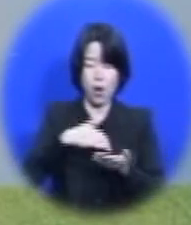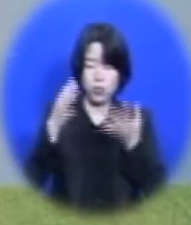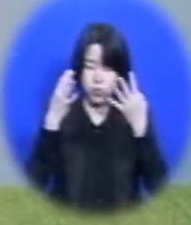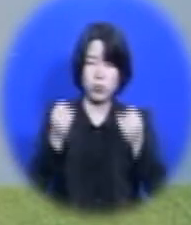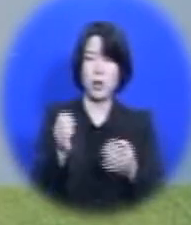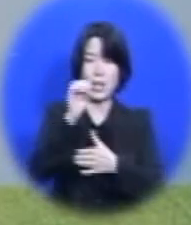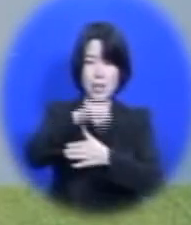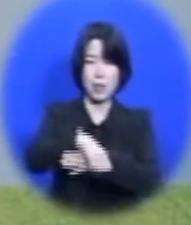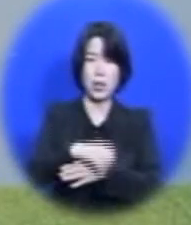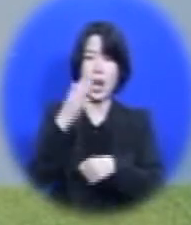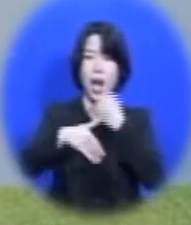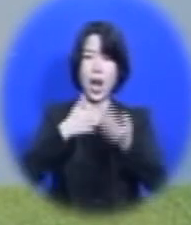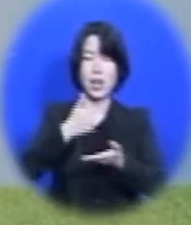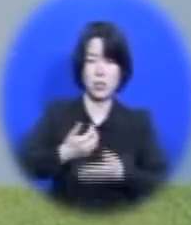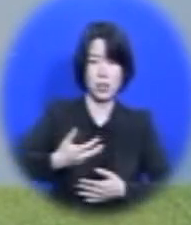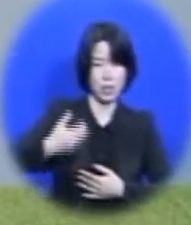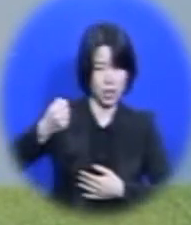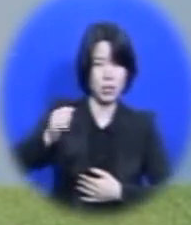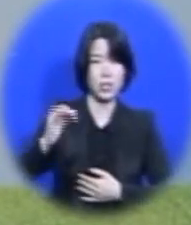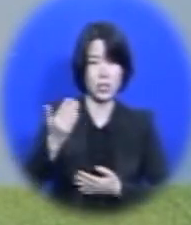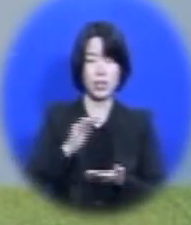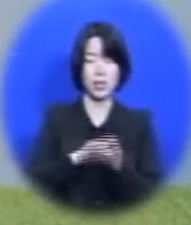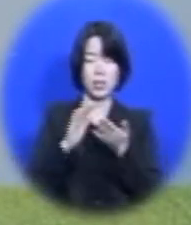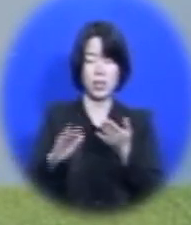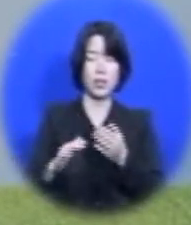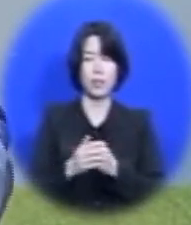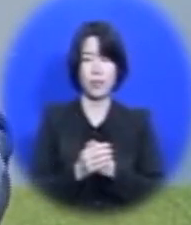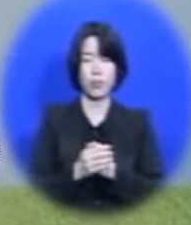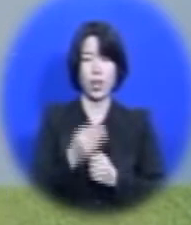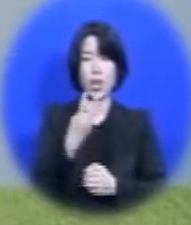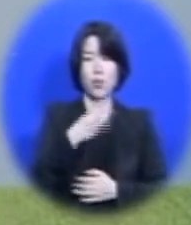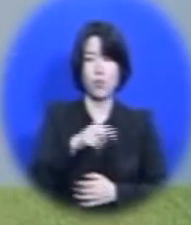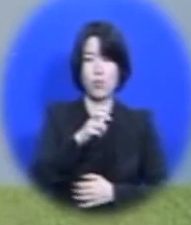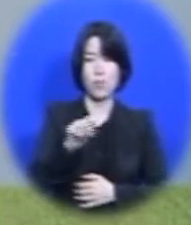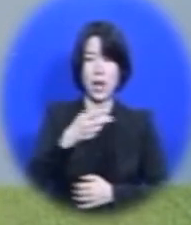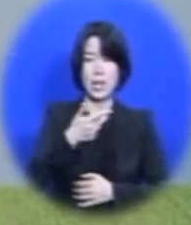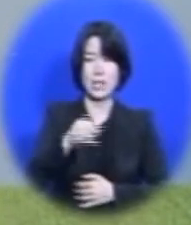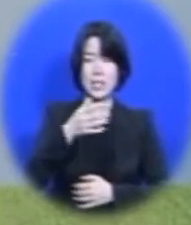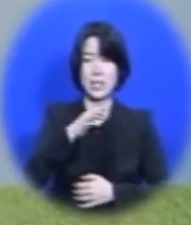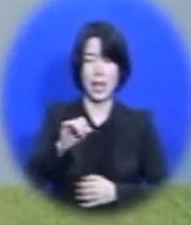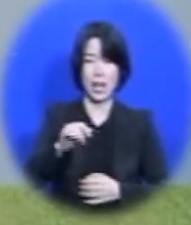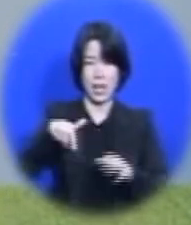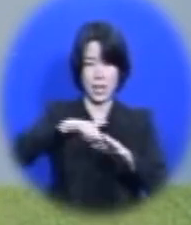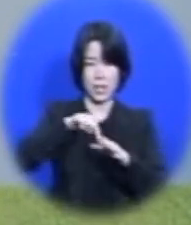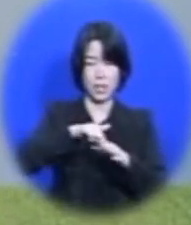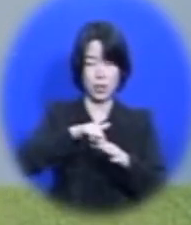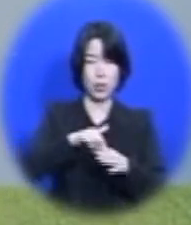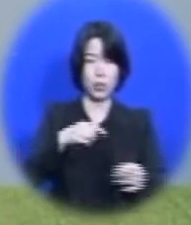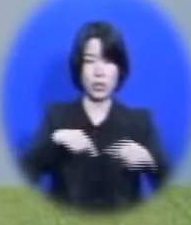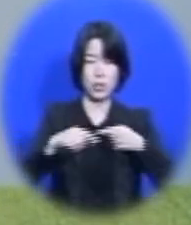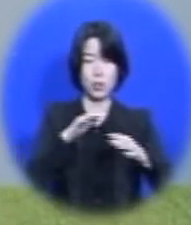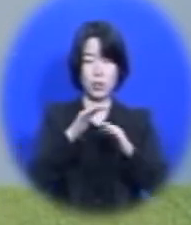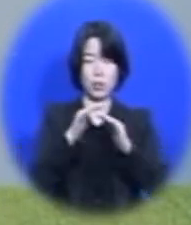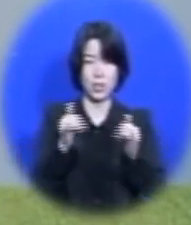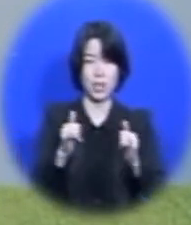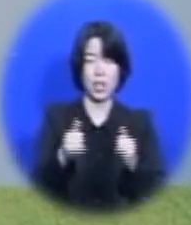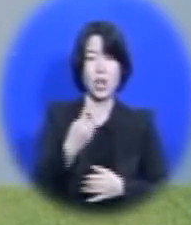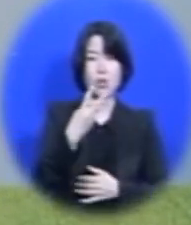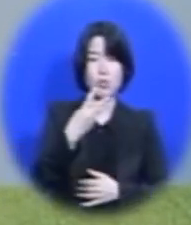열매들을 하나님은 맺으시는 것입니다. 루마리아의 기독교 지도자였던 요시프 톤 목사님,